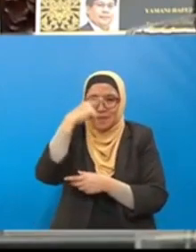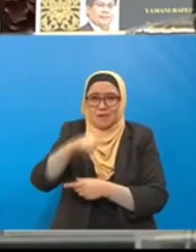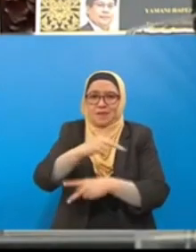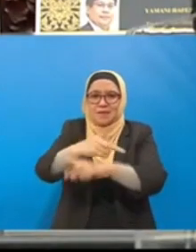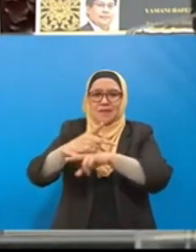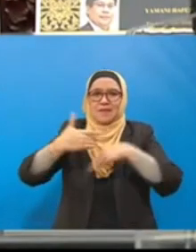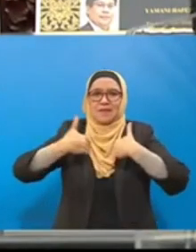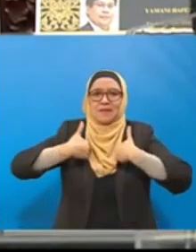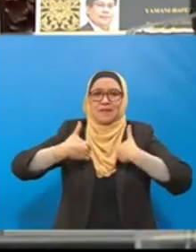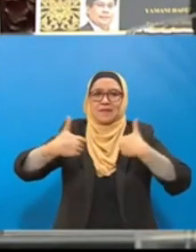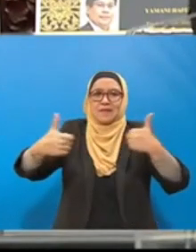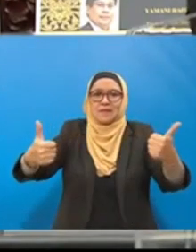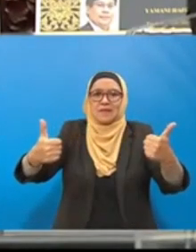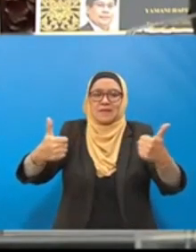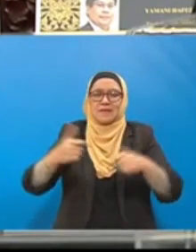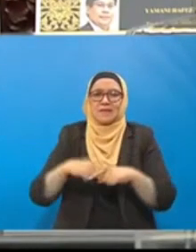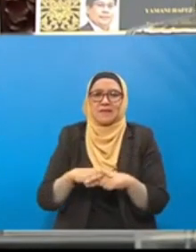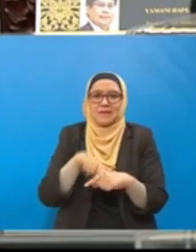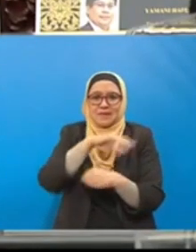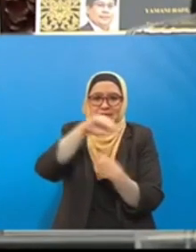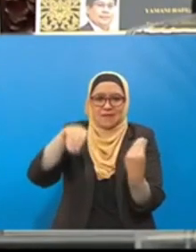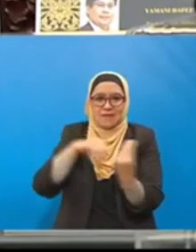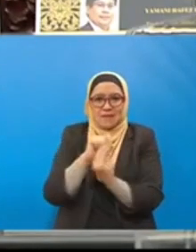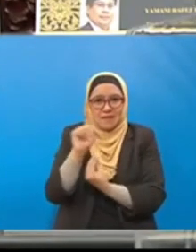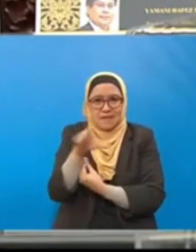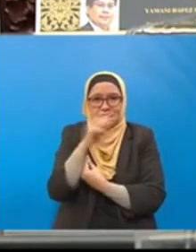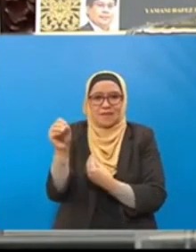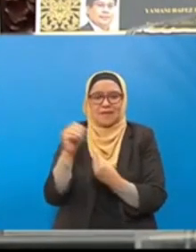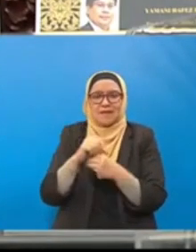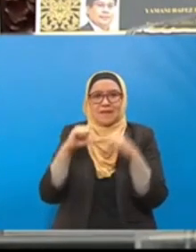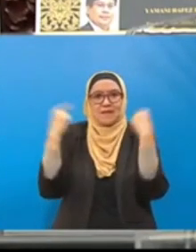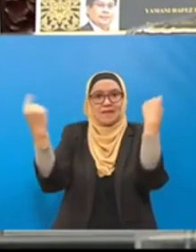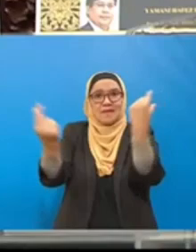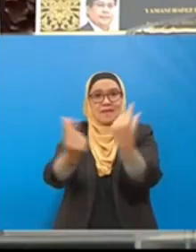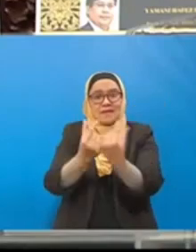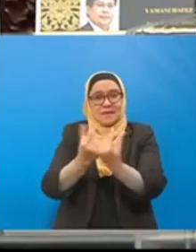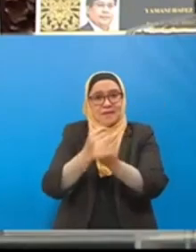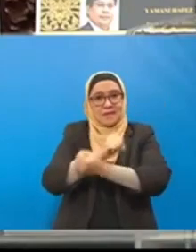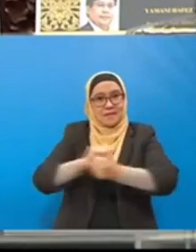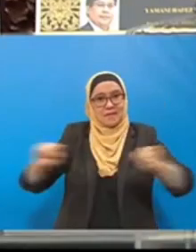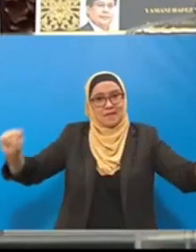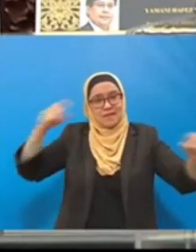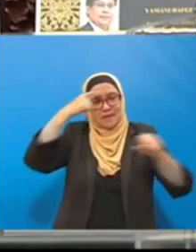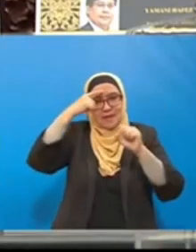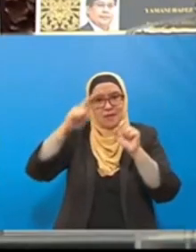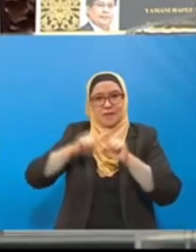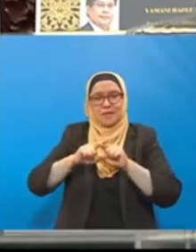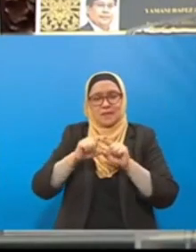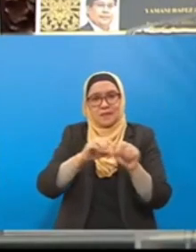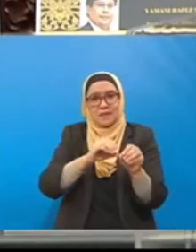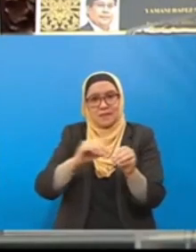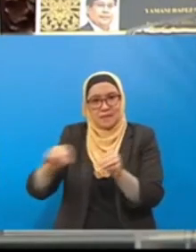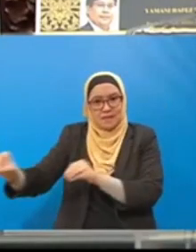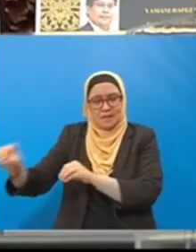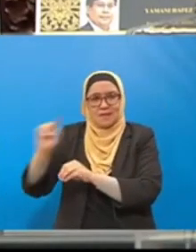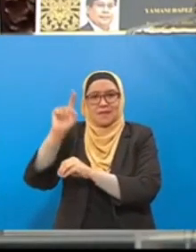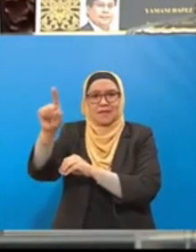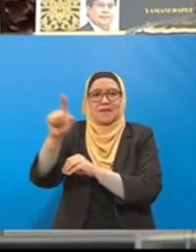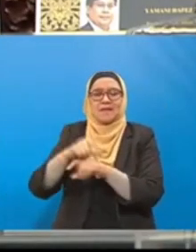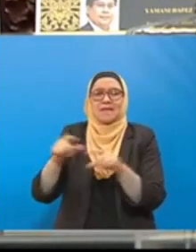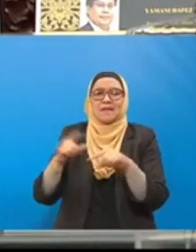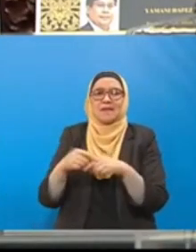kesihatan jemaah haji serta rombongan petugas haji yang bersiap siaga untuk beroperasi di Tanah Suci dalam situasi